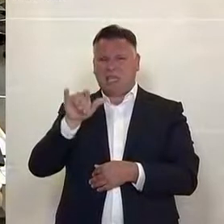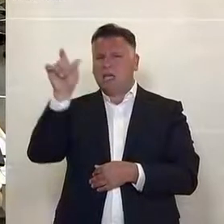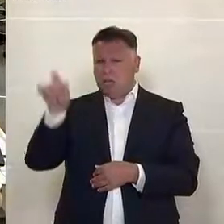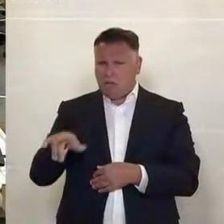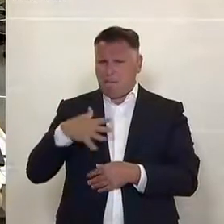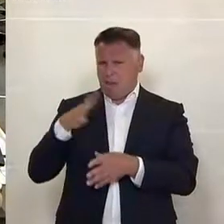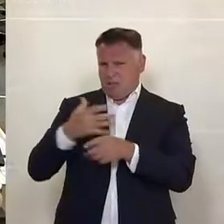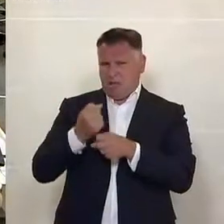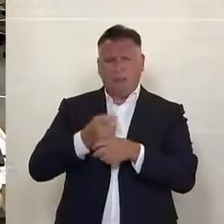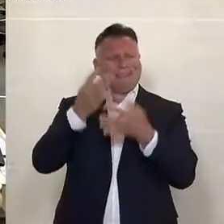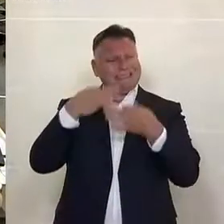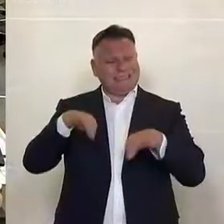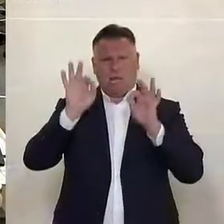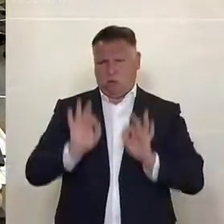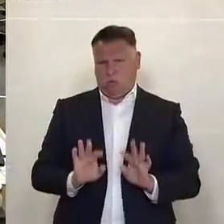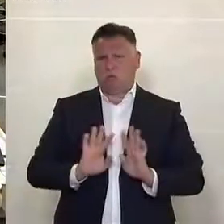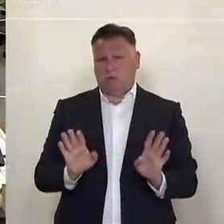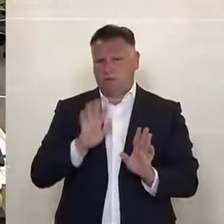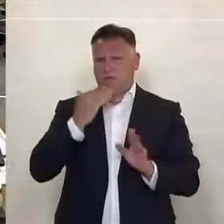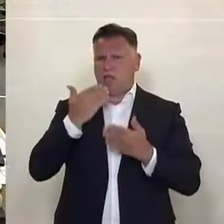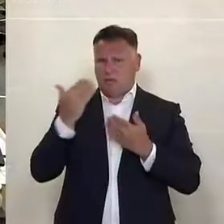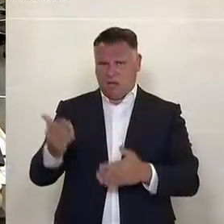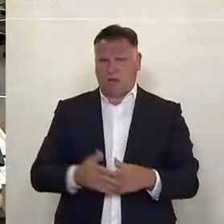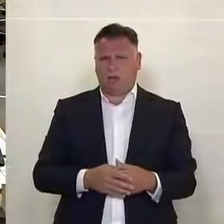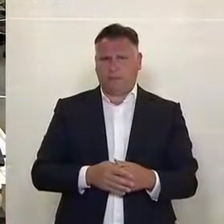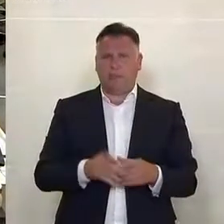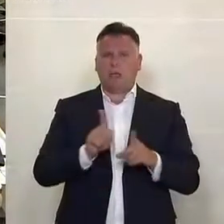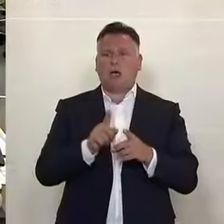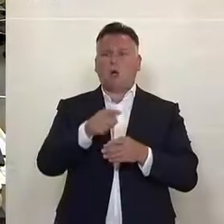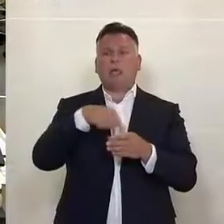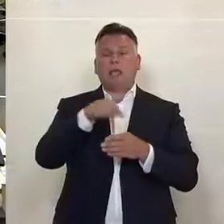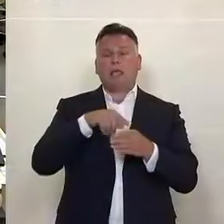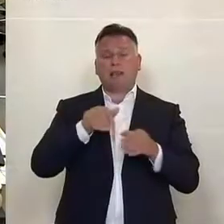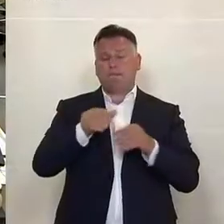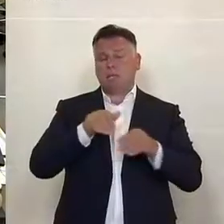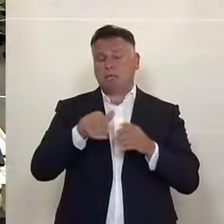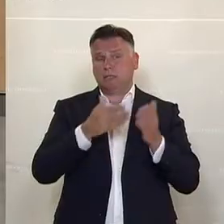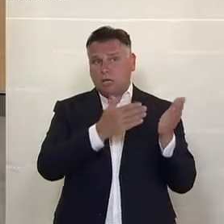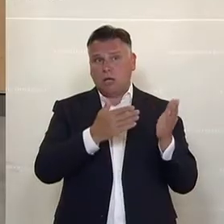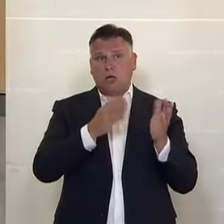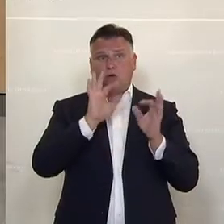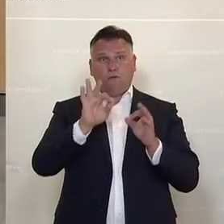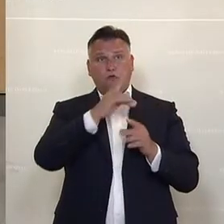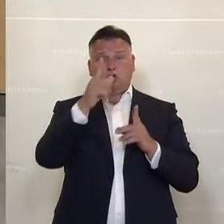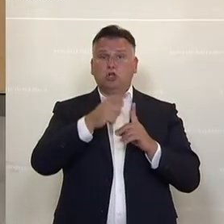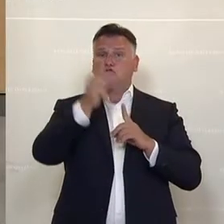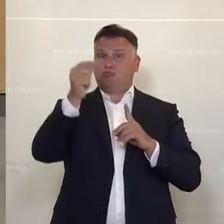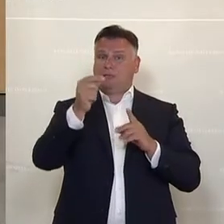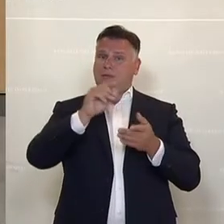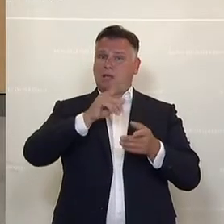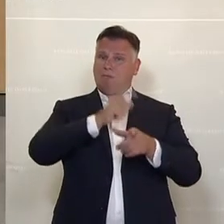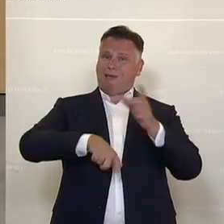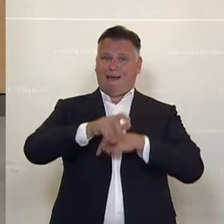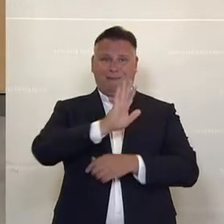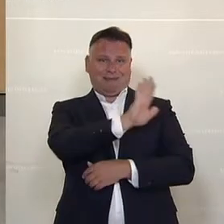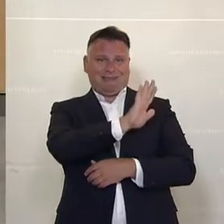wertvolle Arbeit geleistet hat. Und auch, Herr Innenminister, bei Ihnen stellvertretend für die Spitzenbeamten Ihres